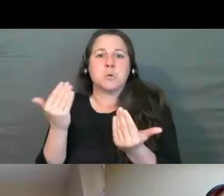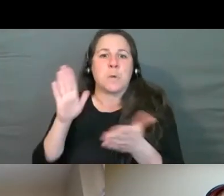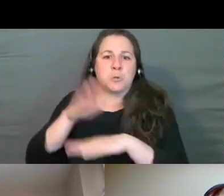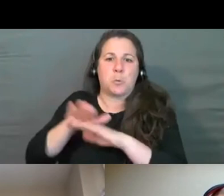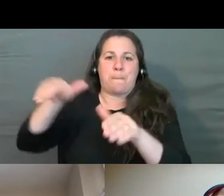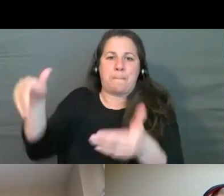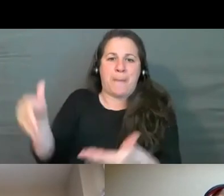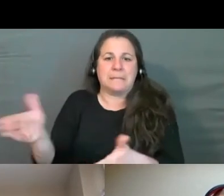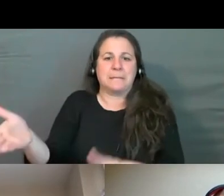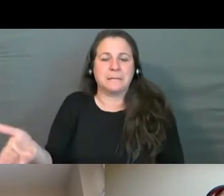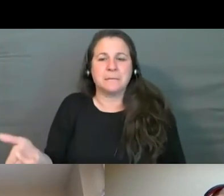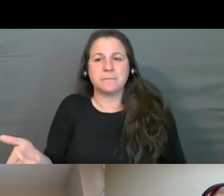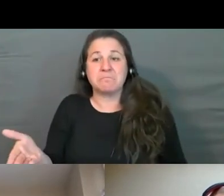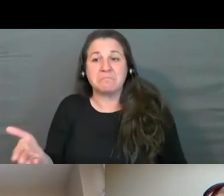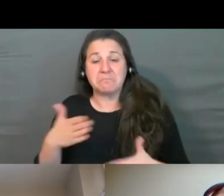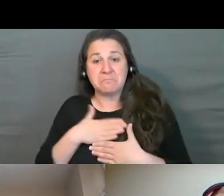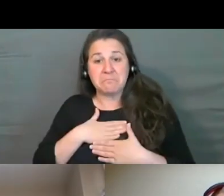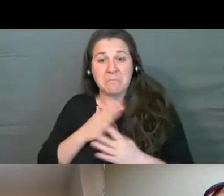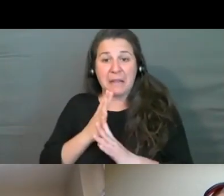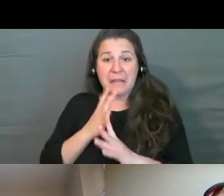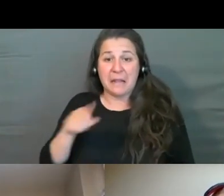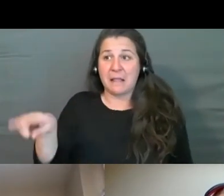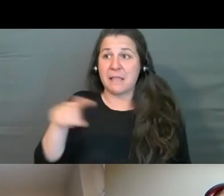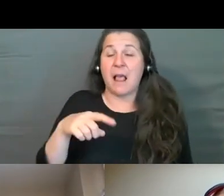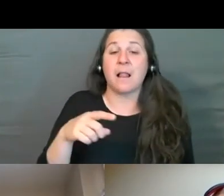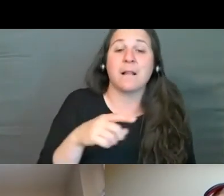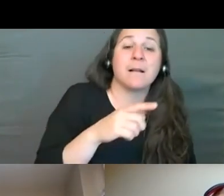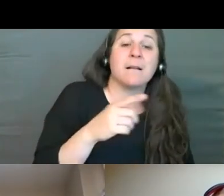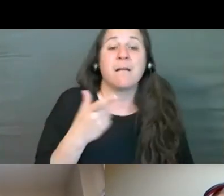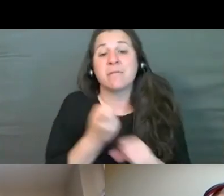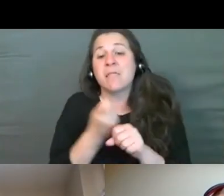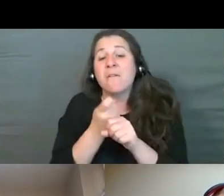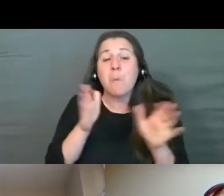l'a vu, nous, chez notre clientèle, davantage dans les petits milieux de travail.